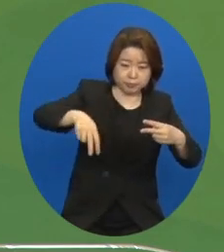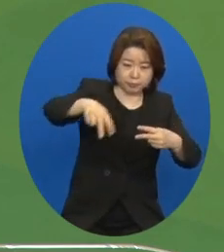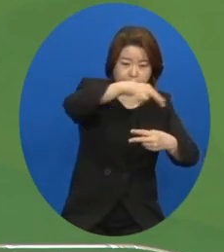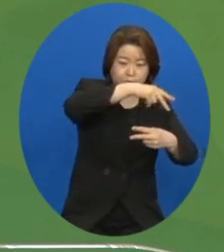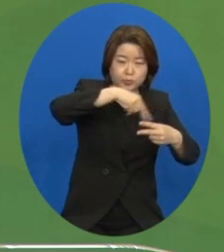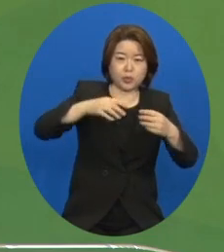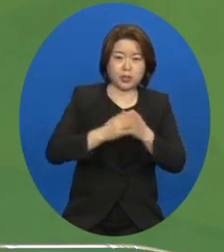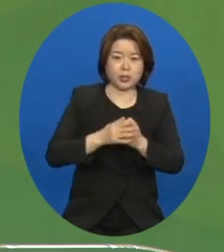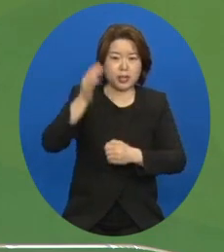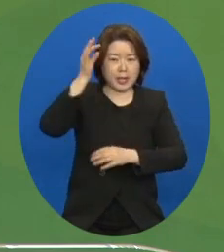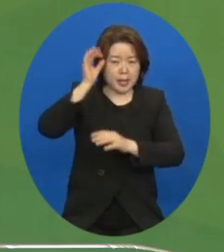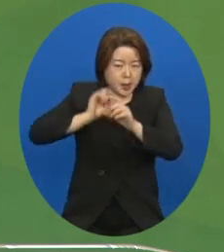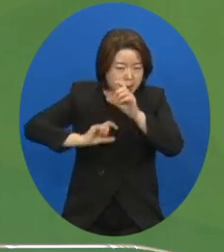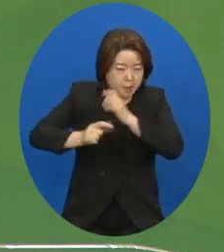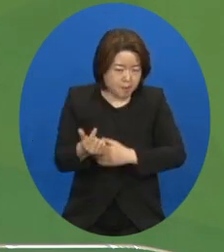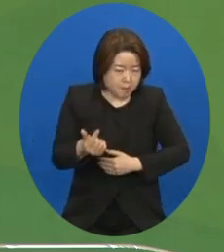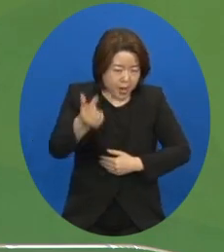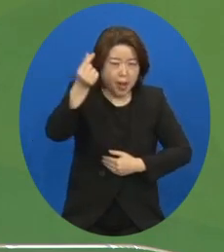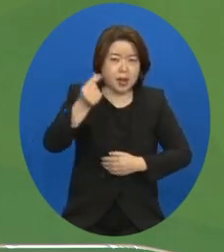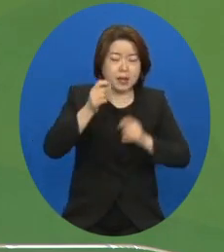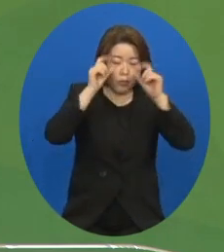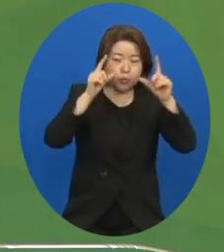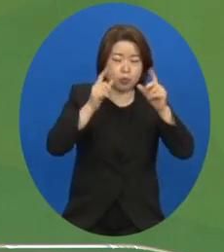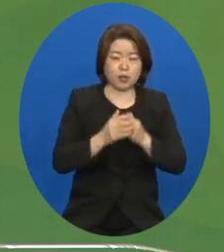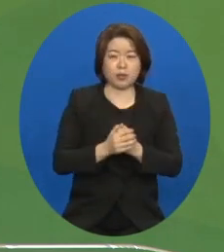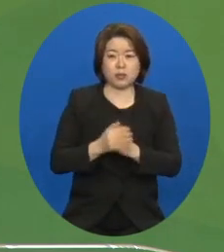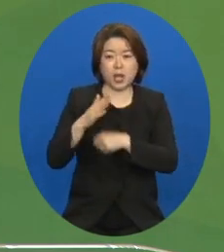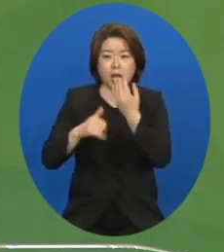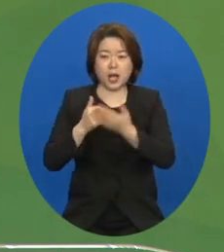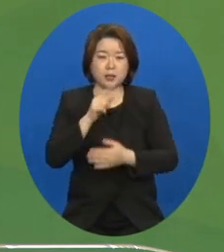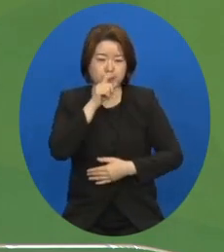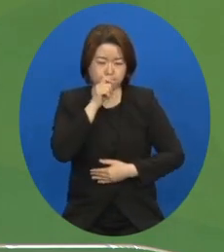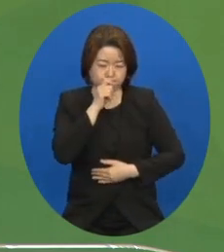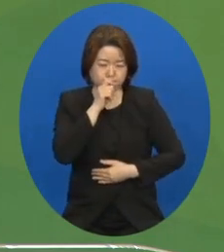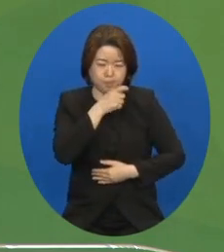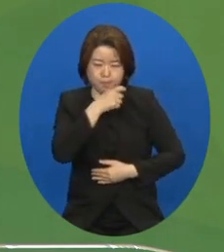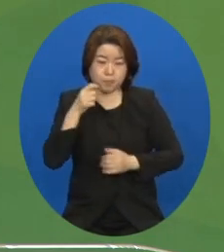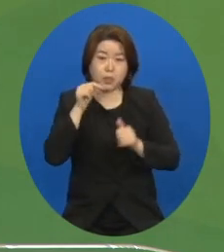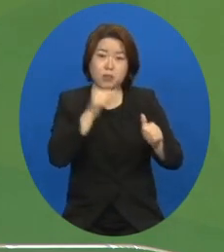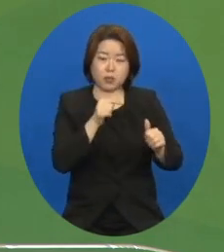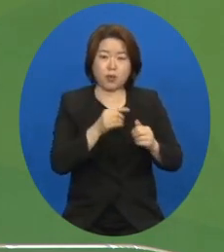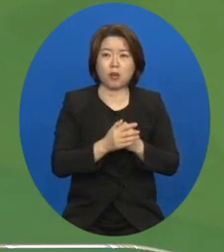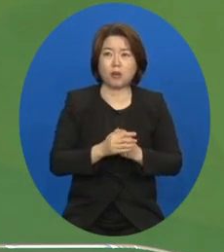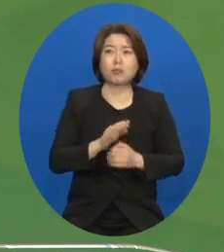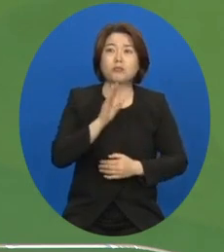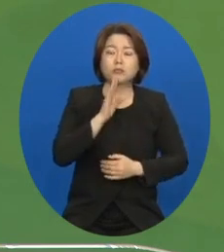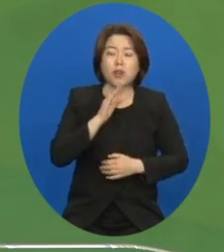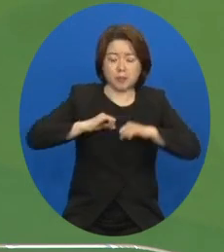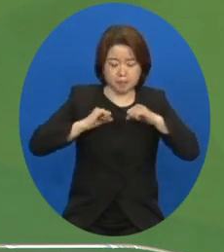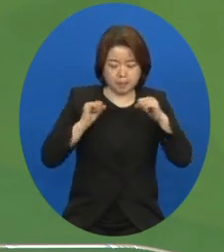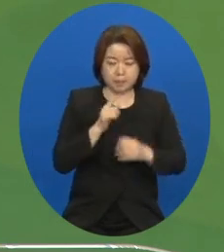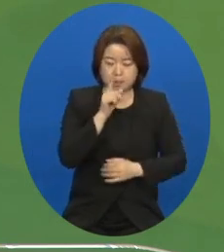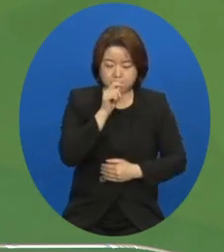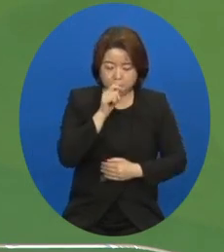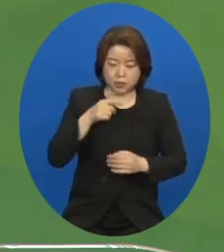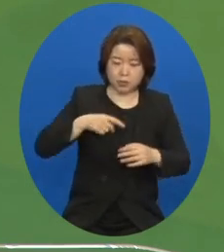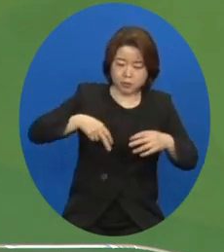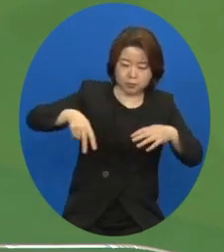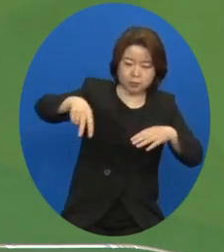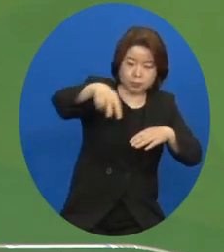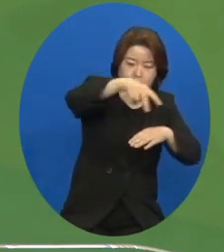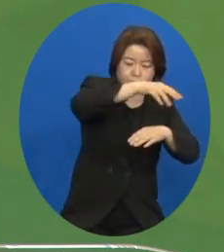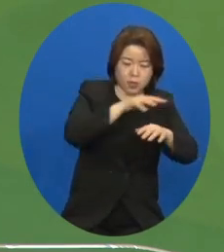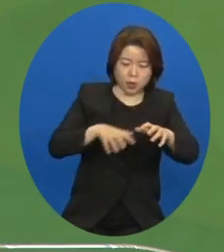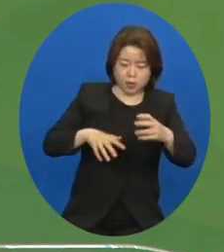일어났습니다. 하나님께서 아무 말을 하지 말라고 그래서 그들은 아무 말을 하지 않고 성을 돌기만